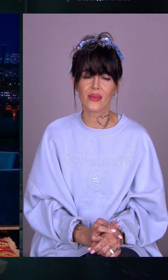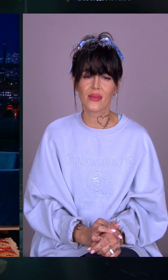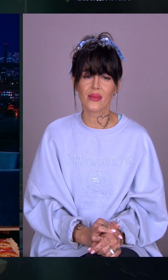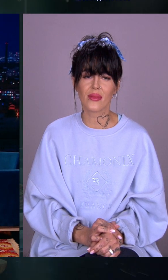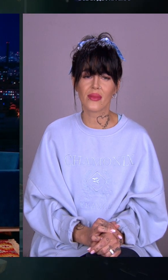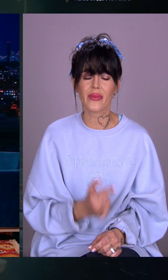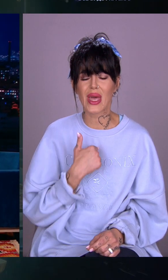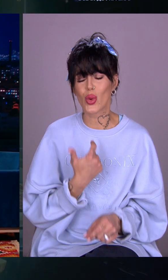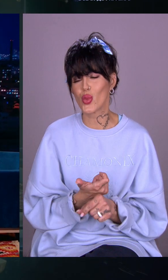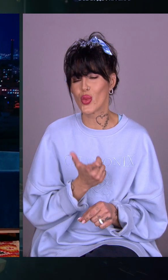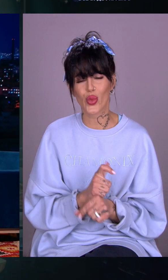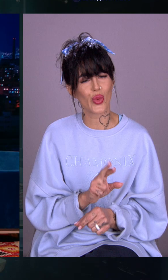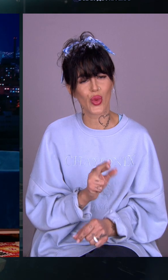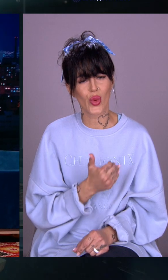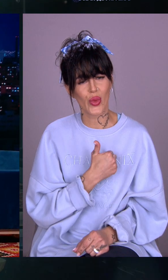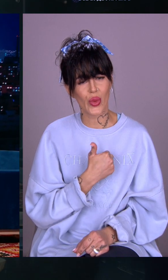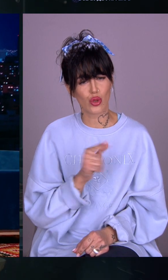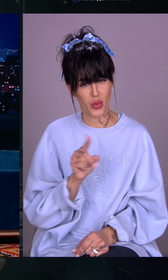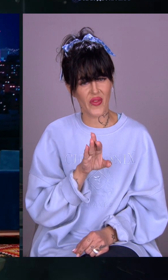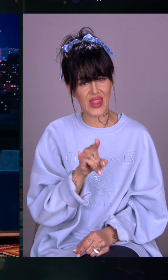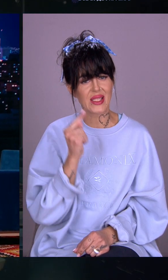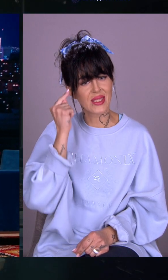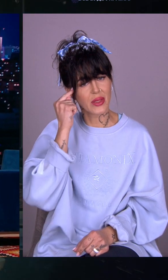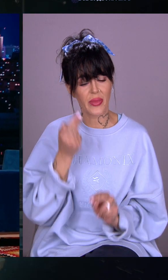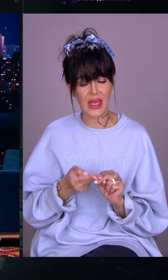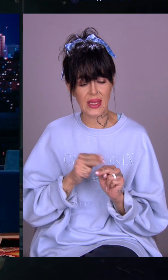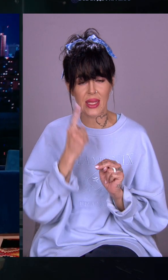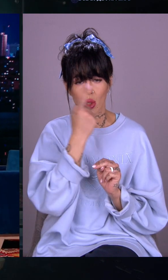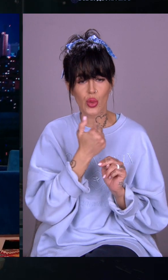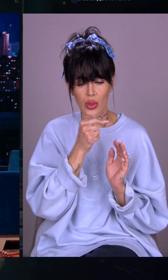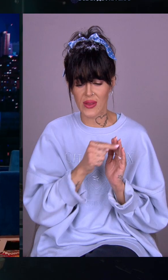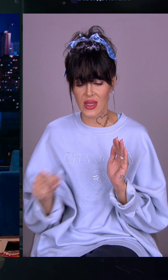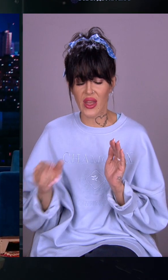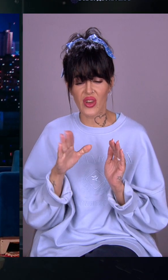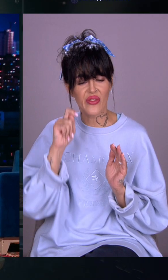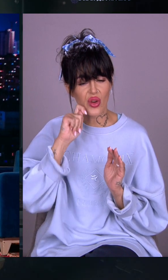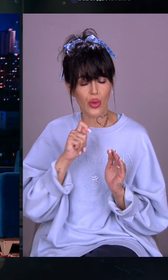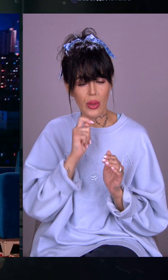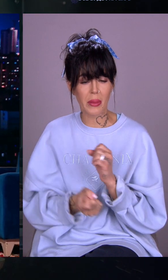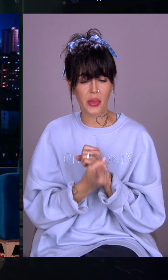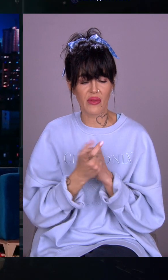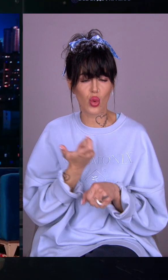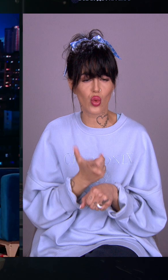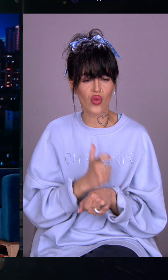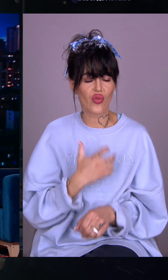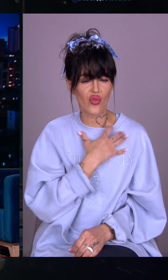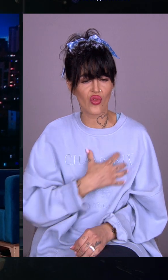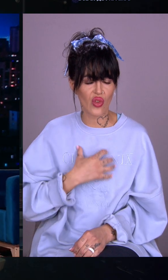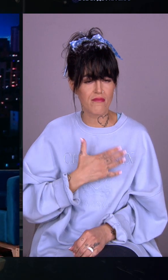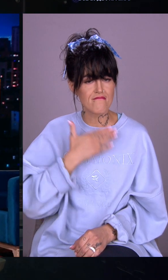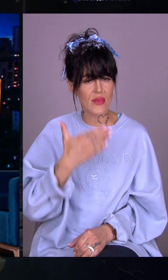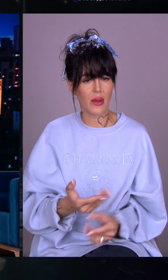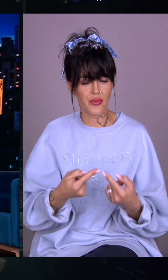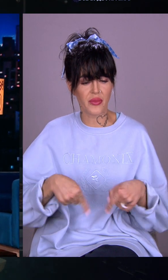Мені дуже хочеться, щоб ви знали, що цього року в Україні з'явилася дуже важлива ініціатива. Правозахисний центр